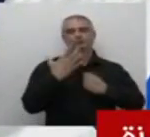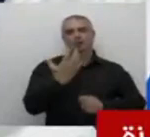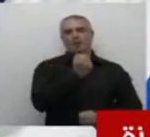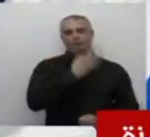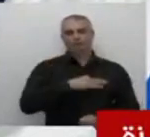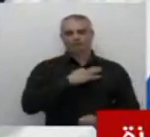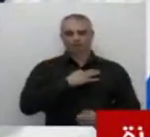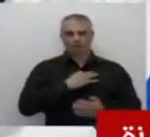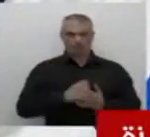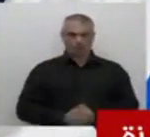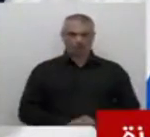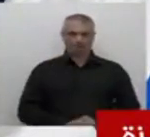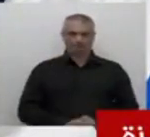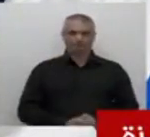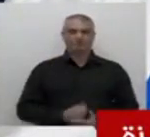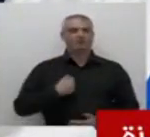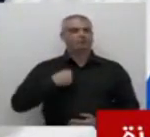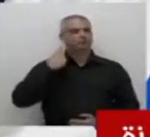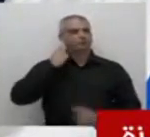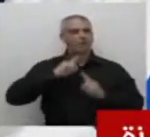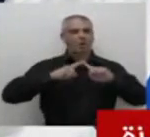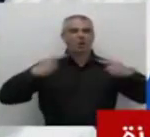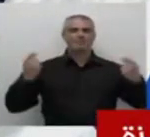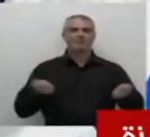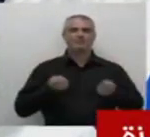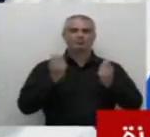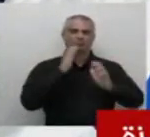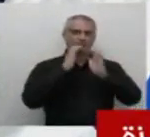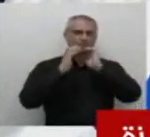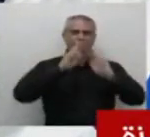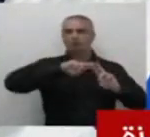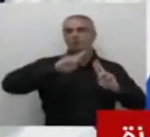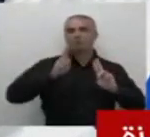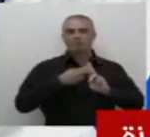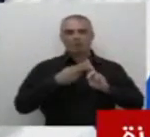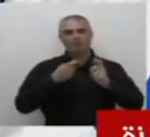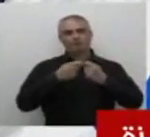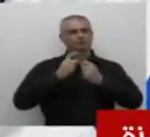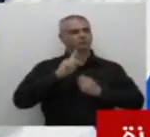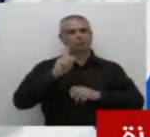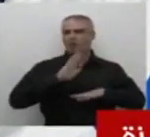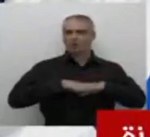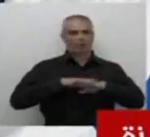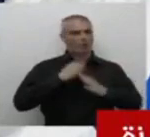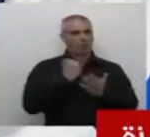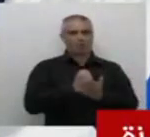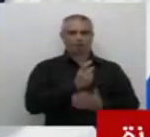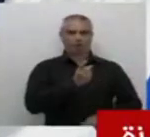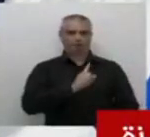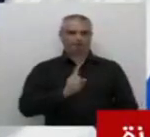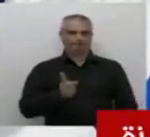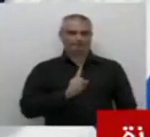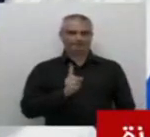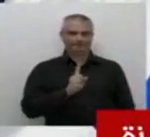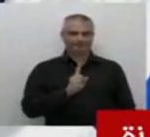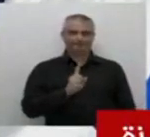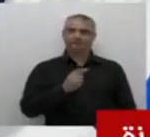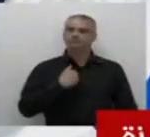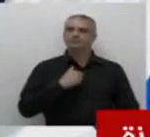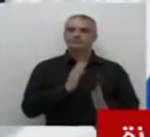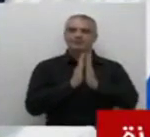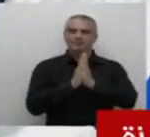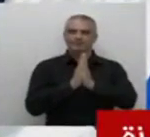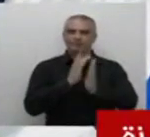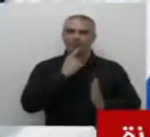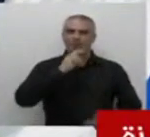بخصوص مختطفين اسمع الكثيره من الكلام في مصادر غير